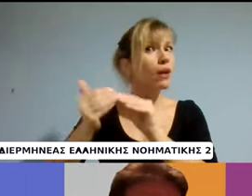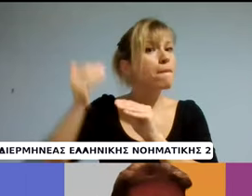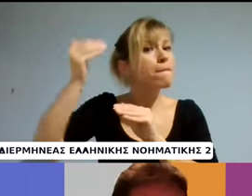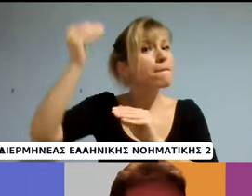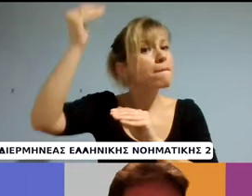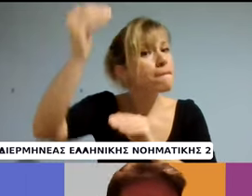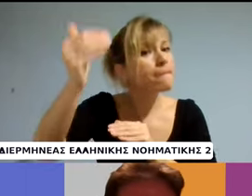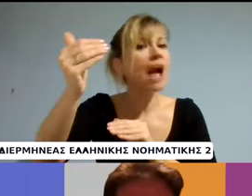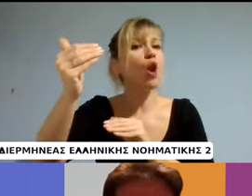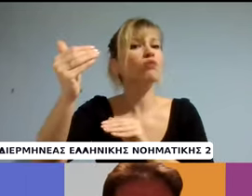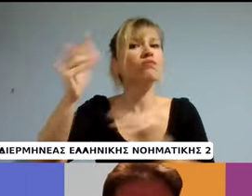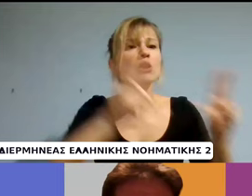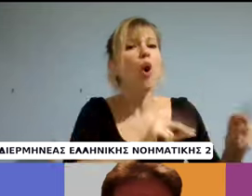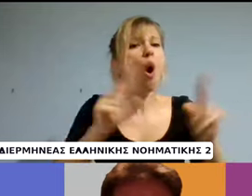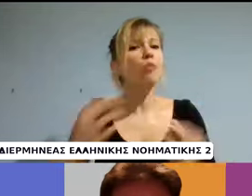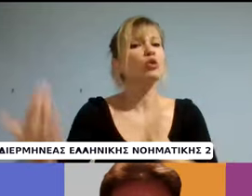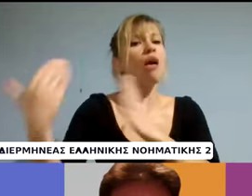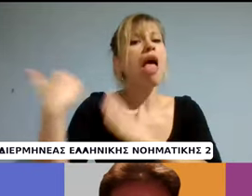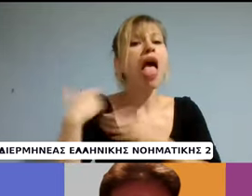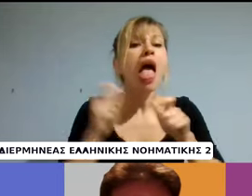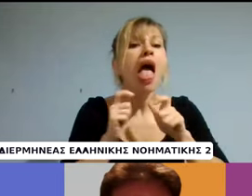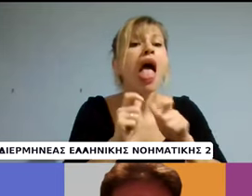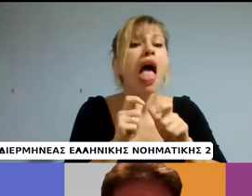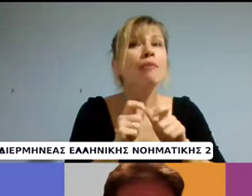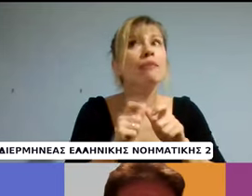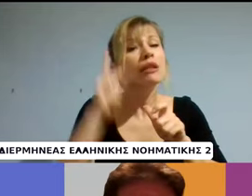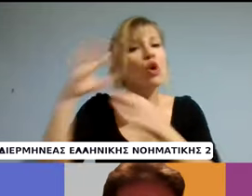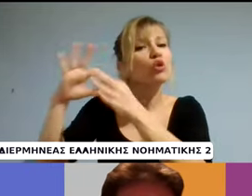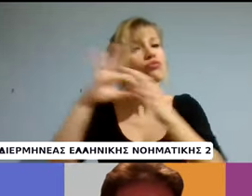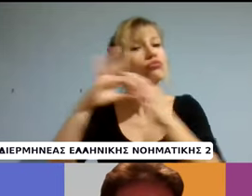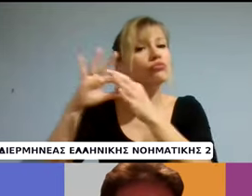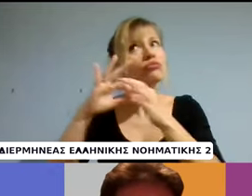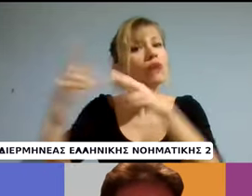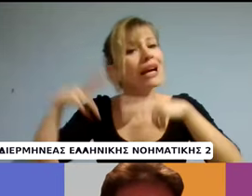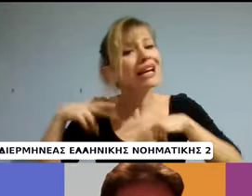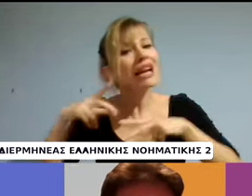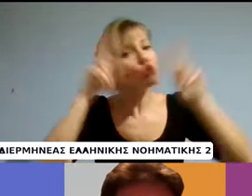επίσημο, επιμελητηριακό ή αναγνωρισμένο από την πολιτεία.